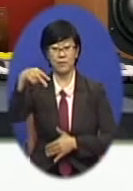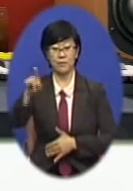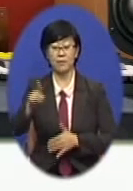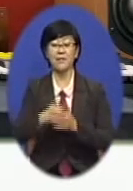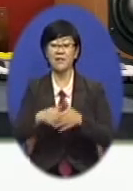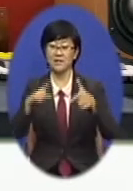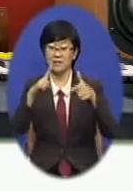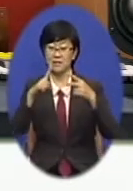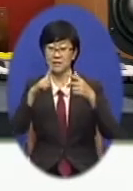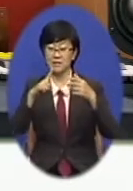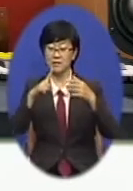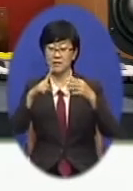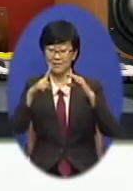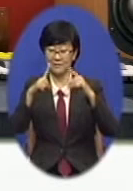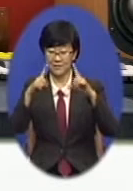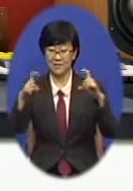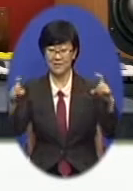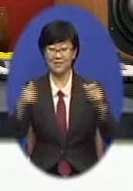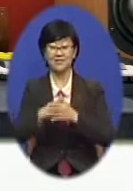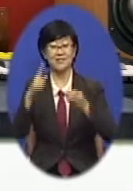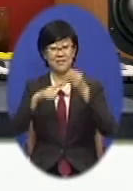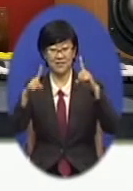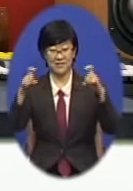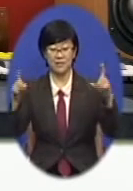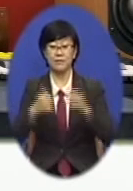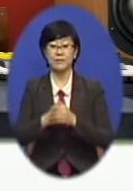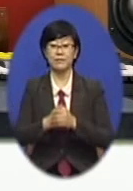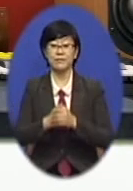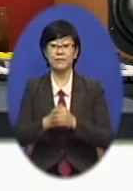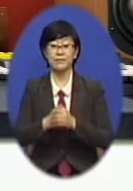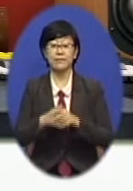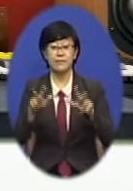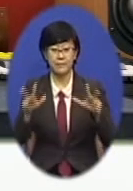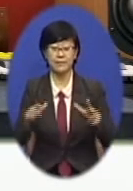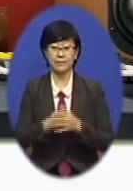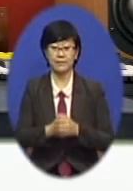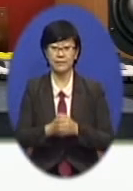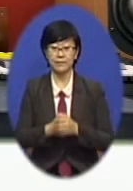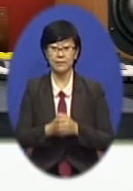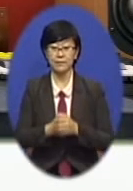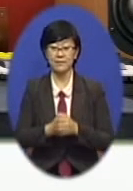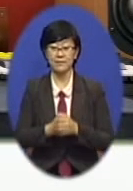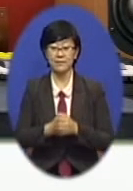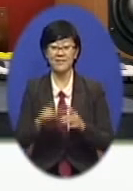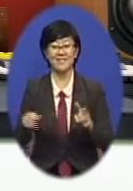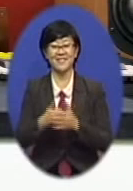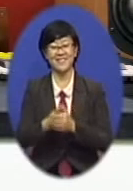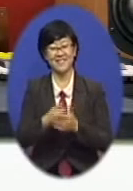백담사 알죠? 인제 그쪽에 하마저 강원도 백담사에서 지금 한참 이